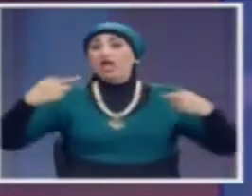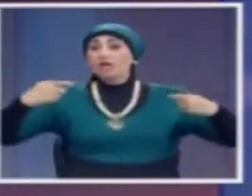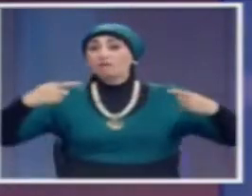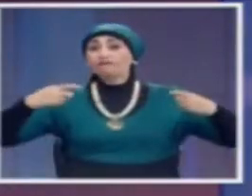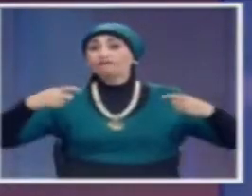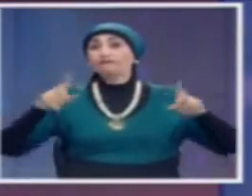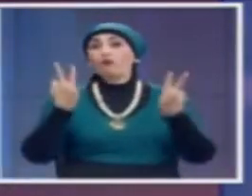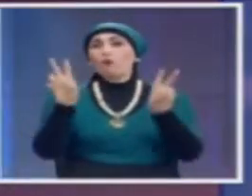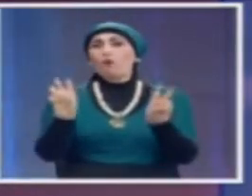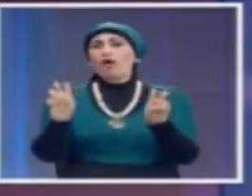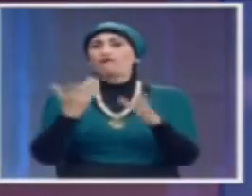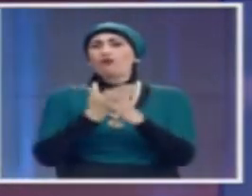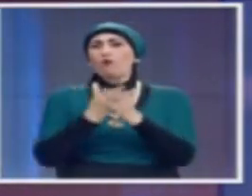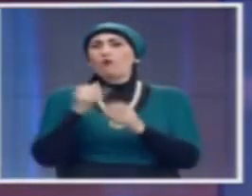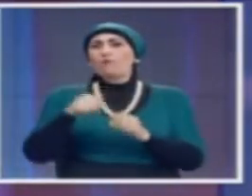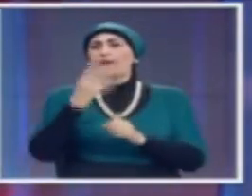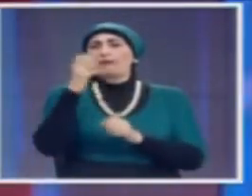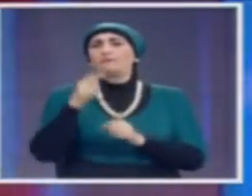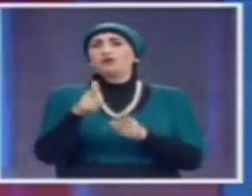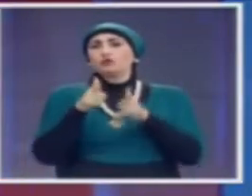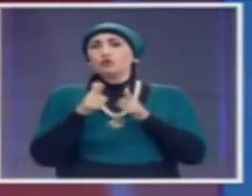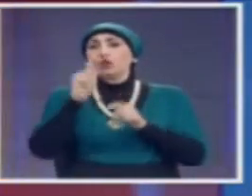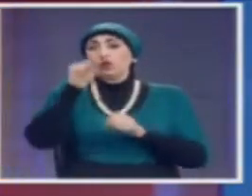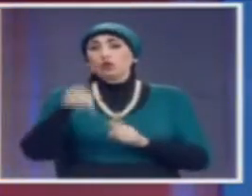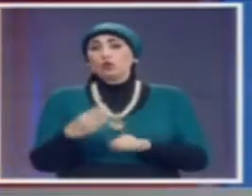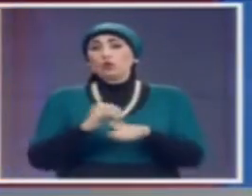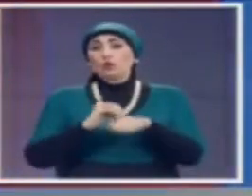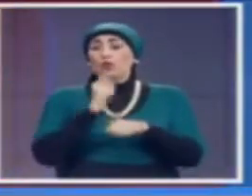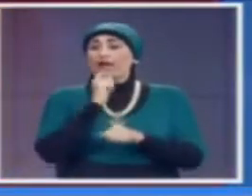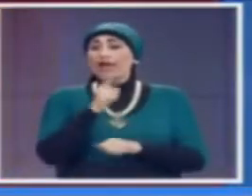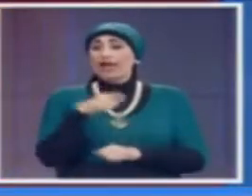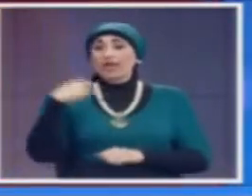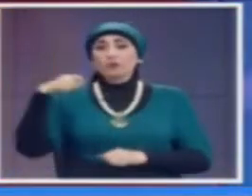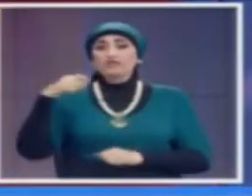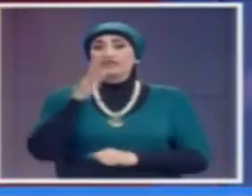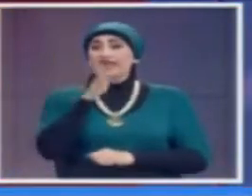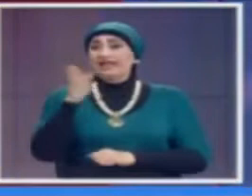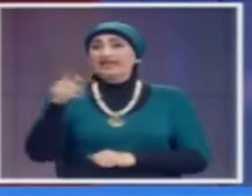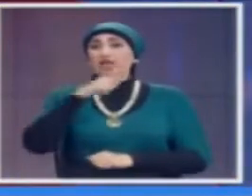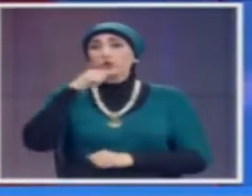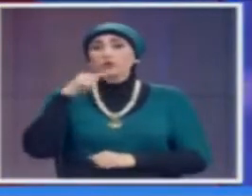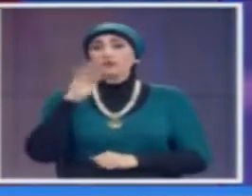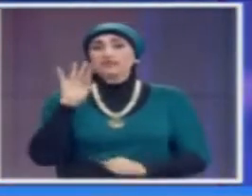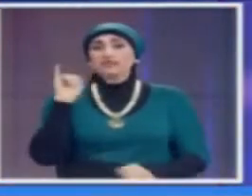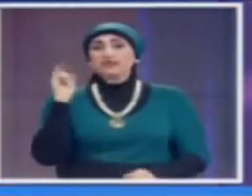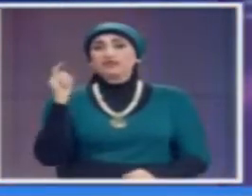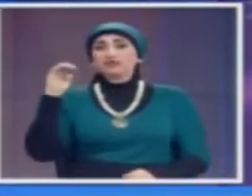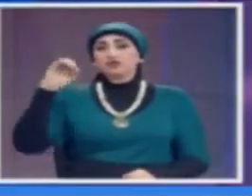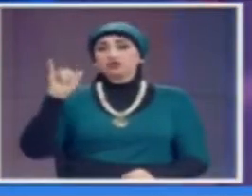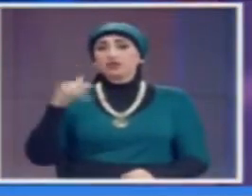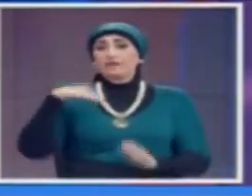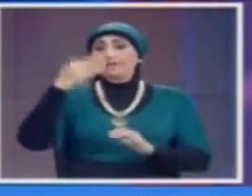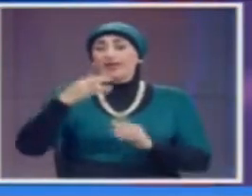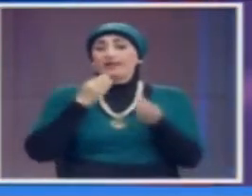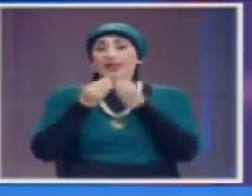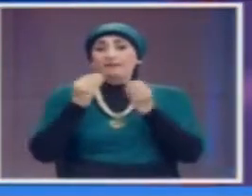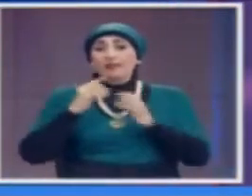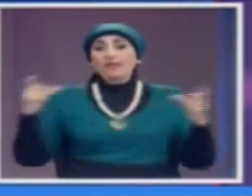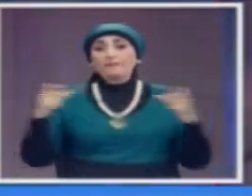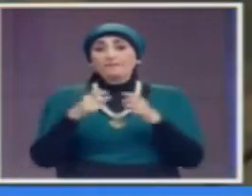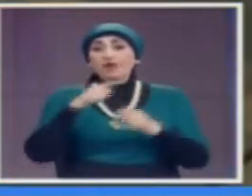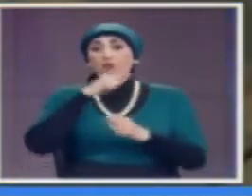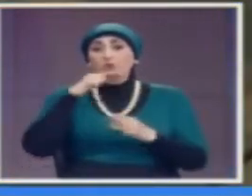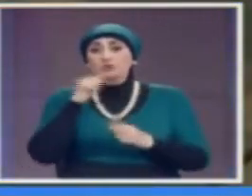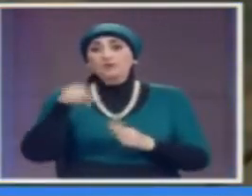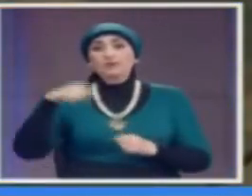النار بينهما اعتبارا من منتصف ظهر اليوم، وأعلن ذلك وزير الخارجية الروسي سيرجي لافروف عقب المحادثات التي جرت